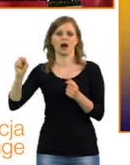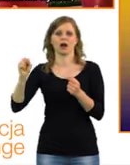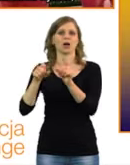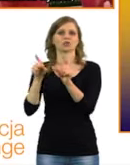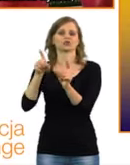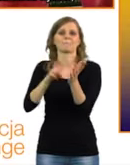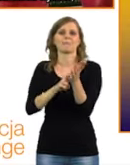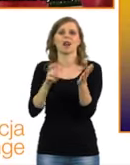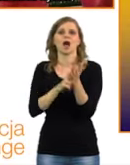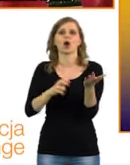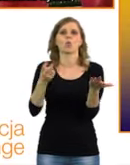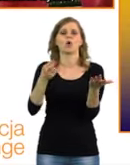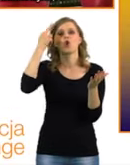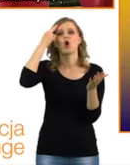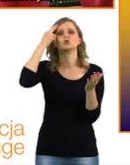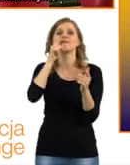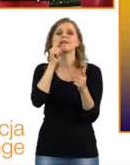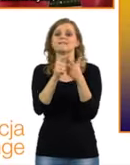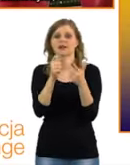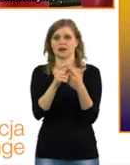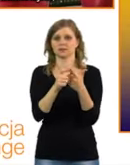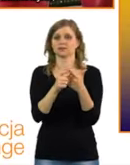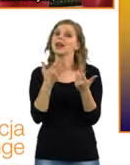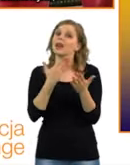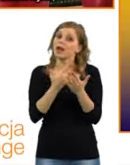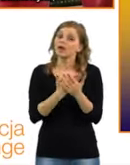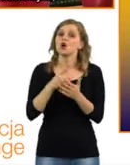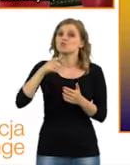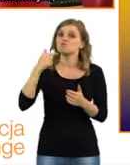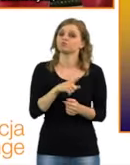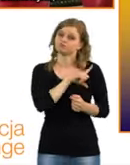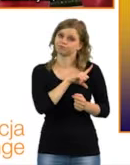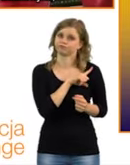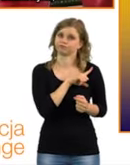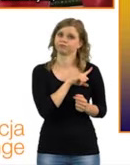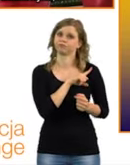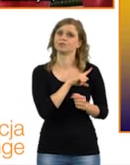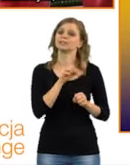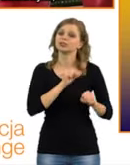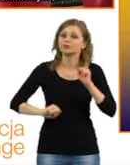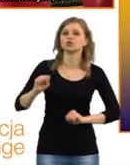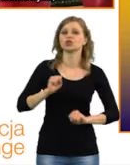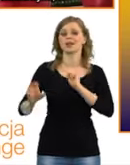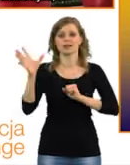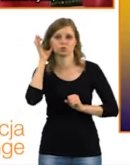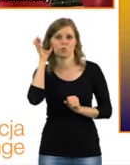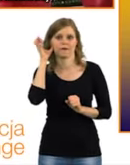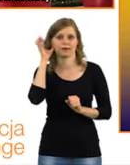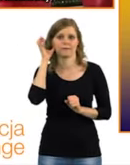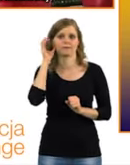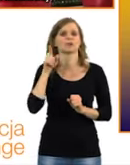czyli jest brak rozumienia wyrazu. I musimy o to zadbać właśnie ćwiczeniami